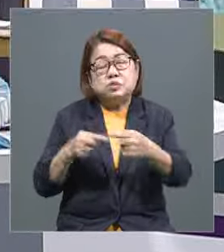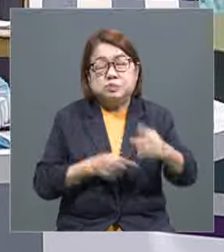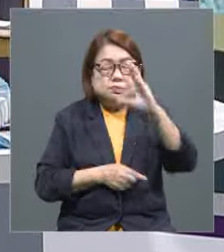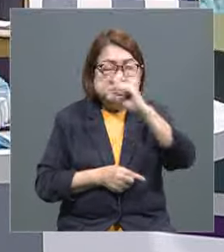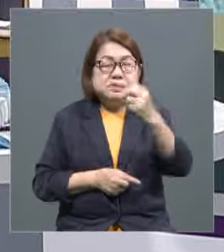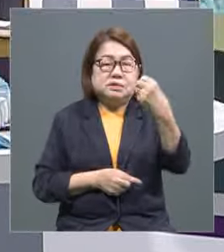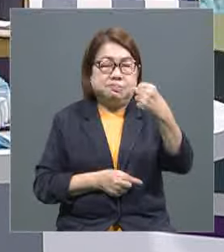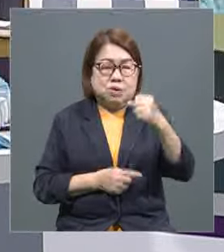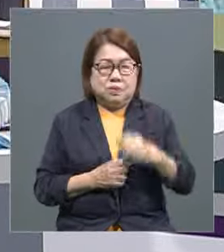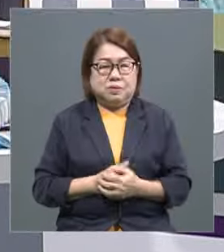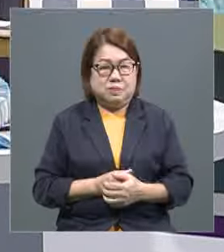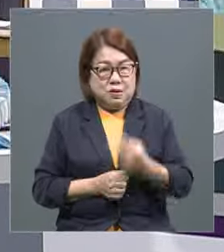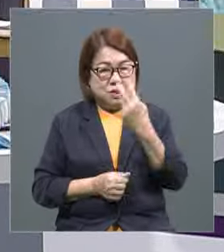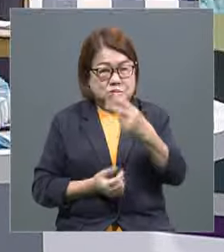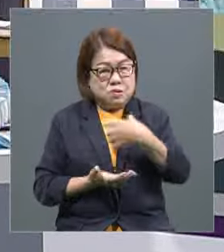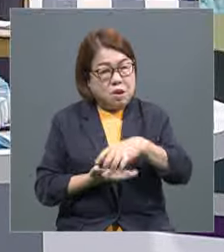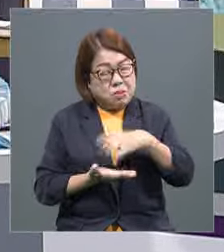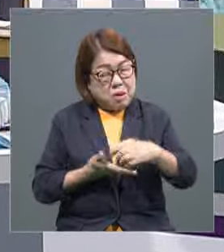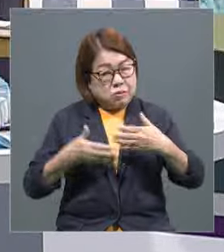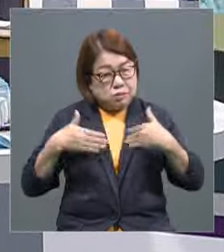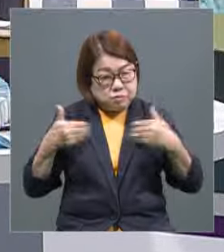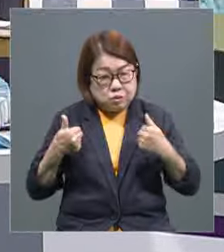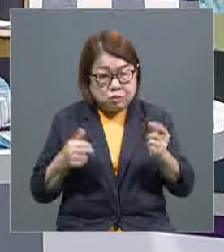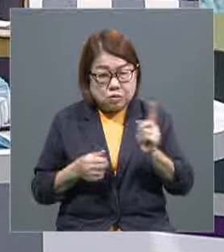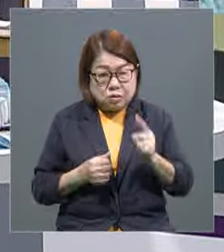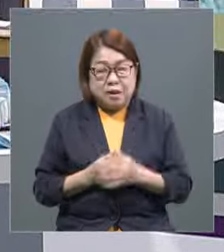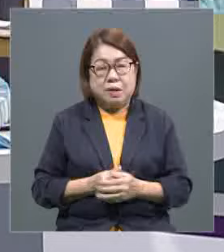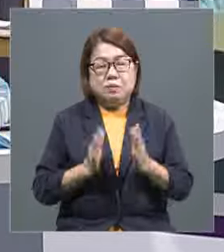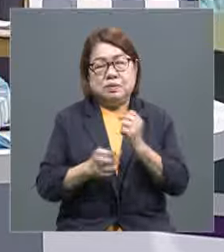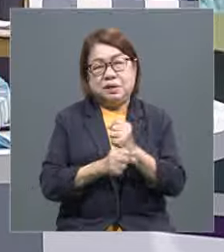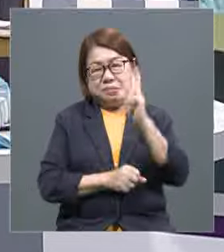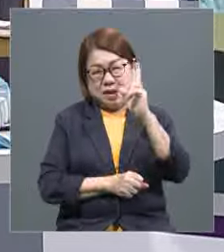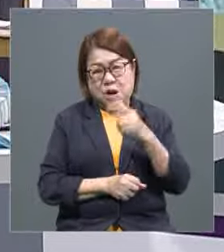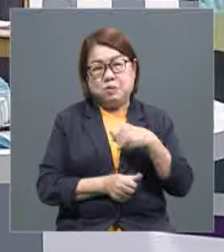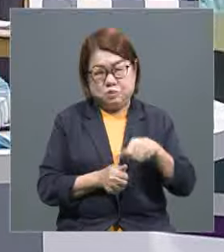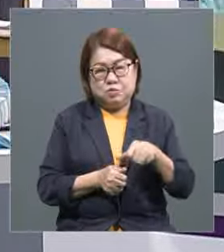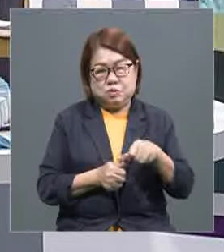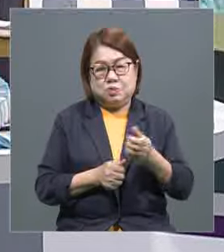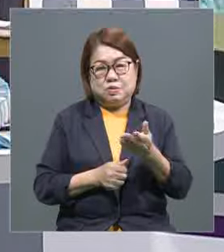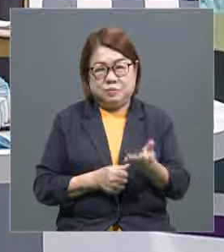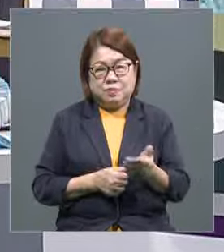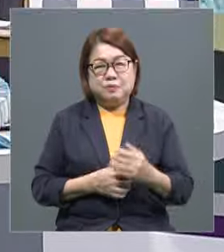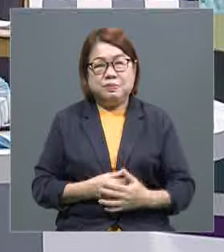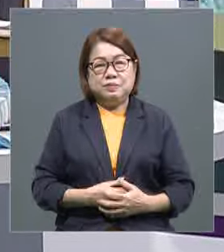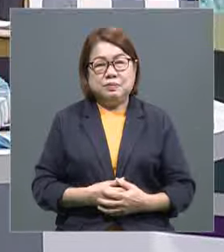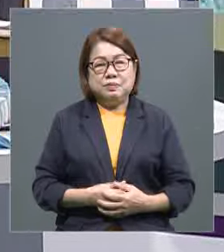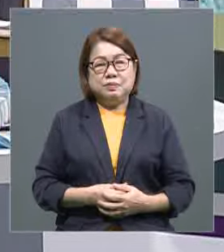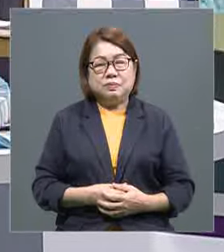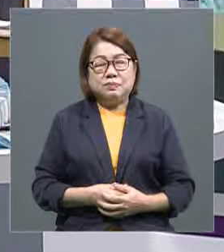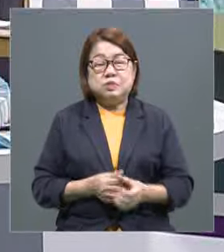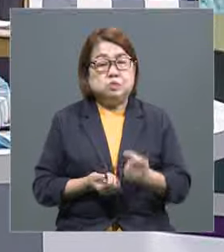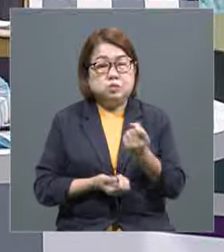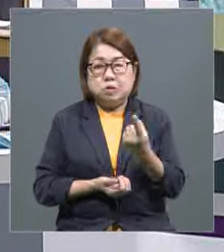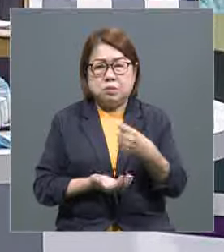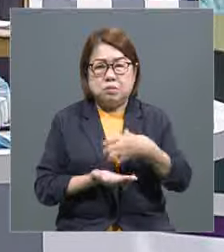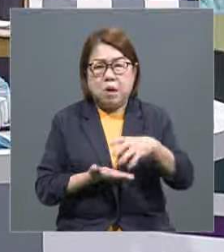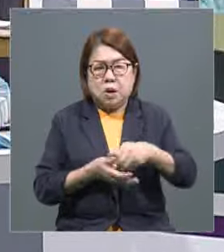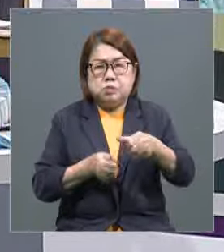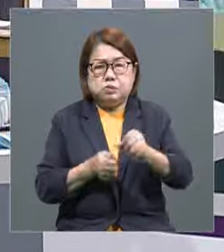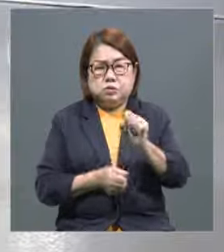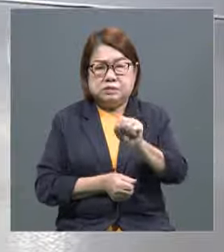ยติดตามบรรยากาศว่าจะสนุกสนานกันขนาดไหนจากผู้สื่อข่าว NBT ของเรานะครับคุณจารุวรรณจารุจินดารายงานสดมาจากสยามสแ